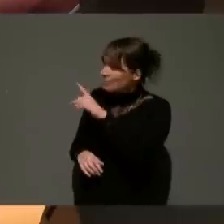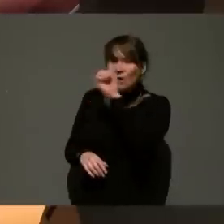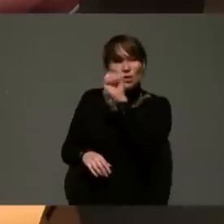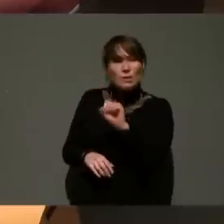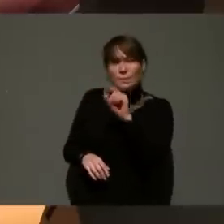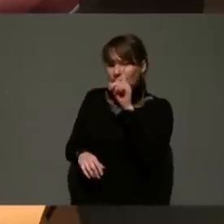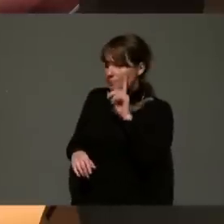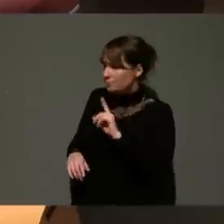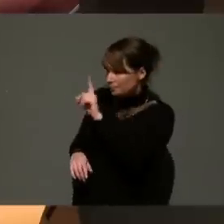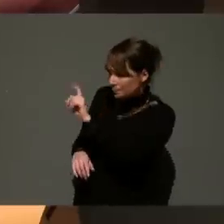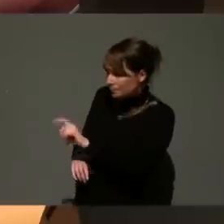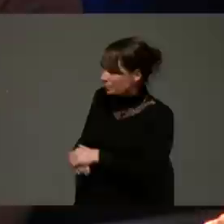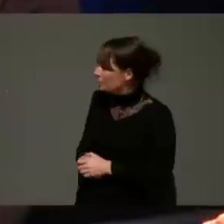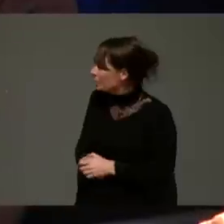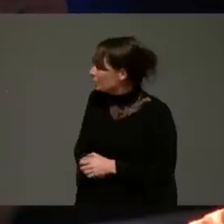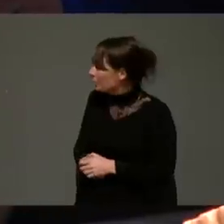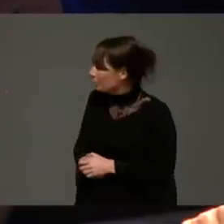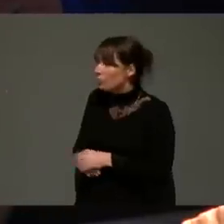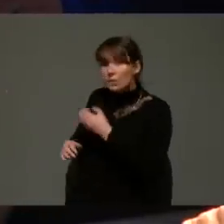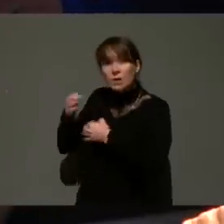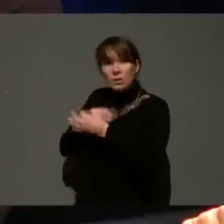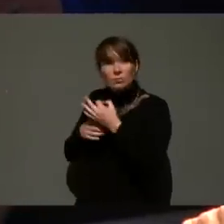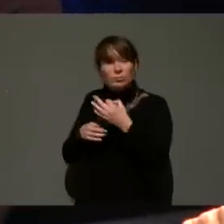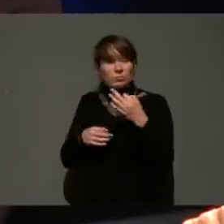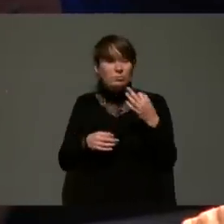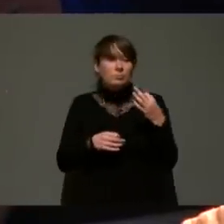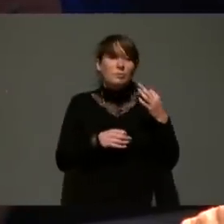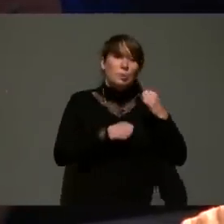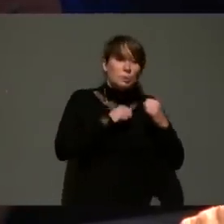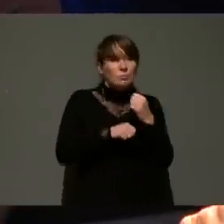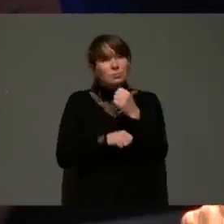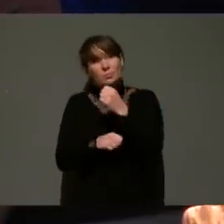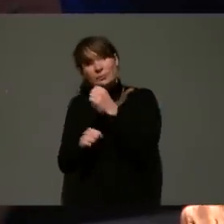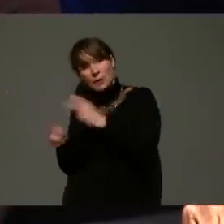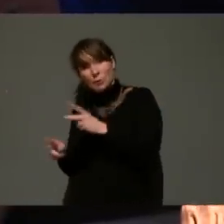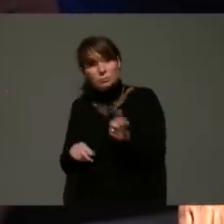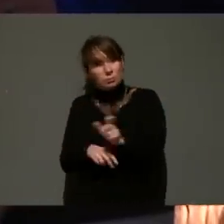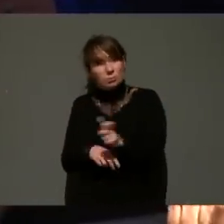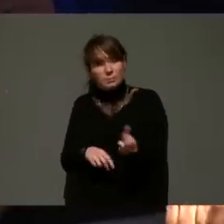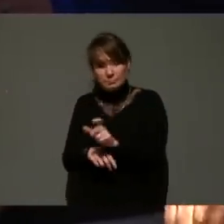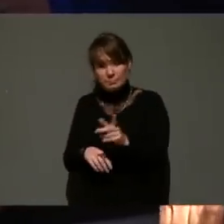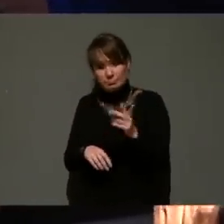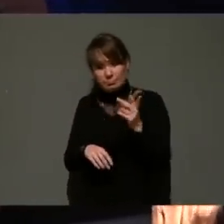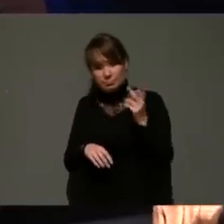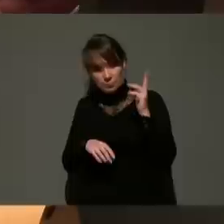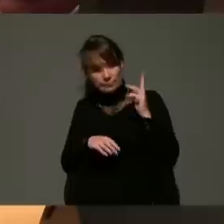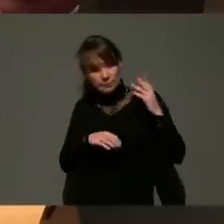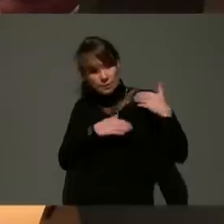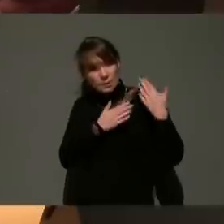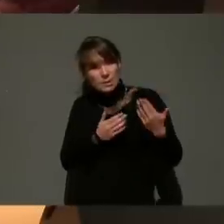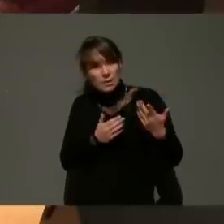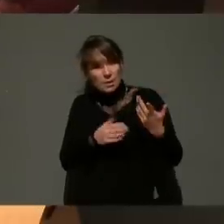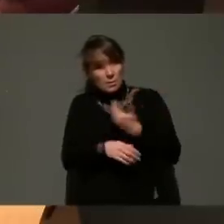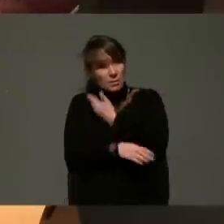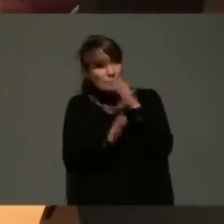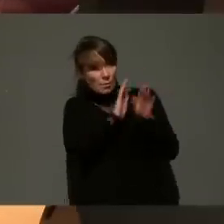depuis que vous faisiez du duathlon, donc course à pied et vélo, vous vous blessiez moins souvent. Alors je me